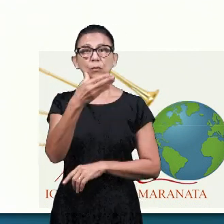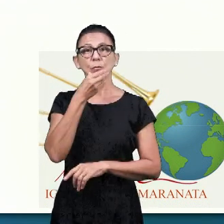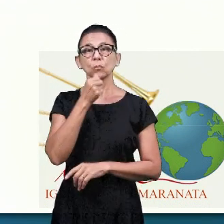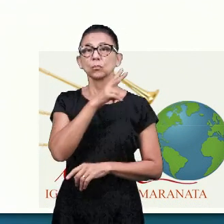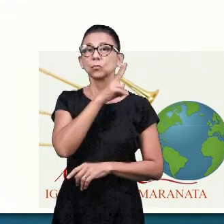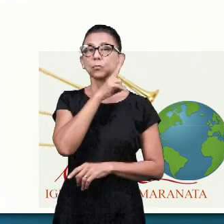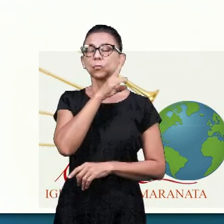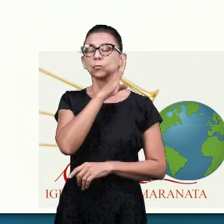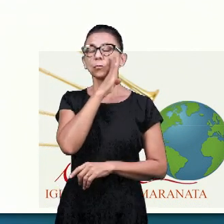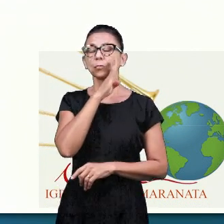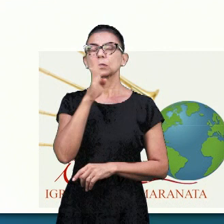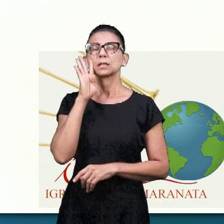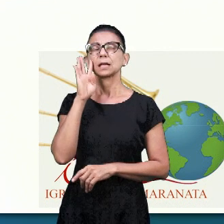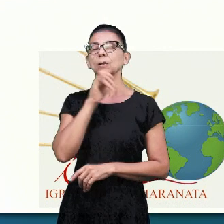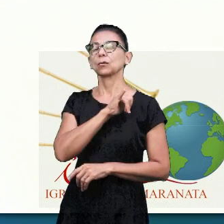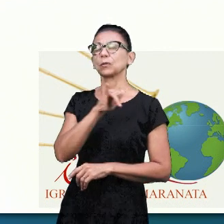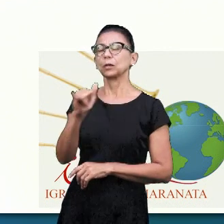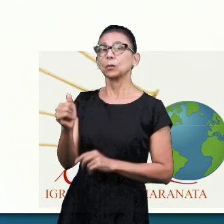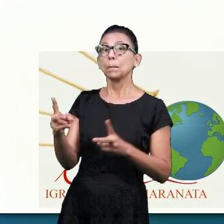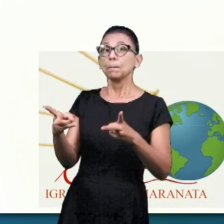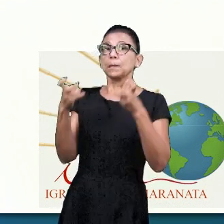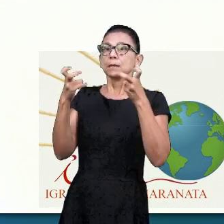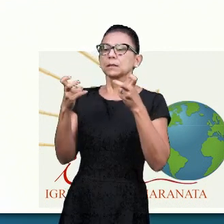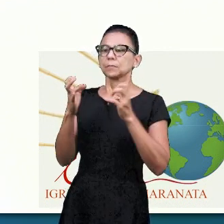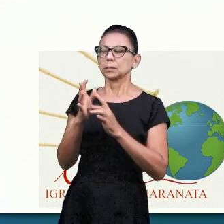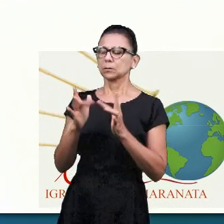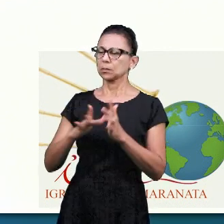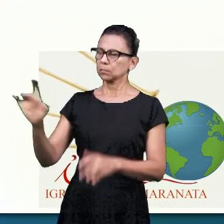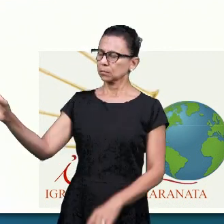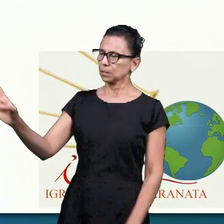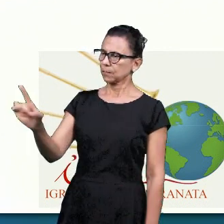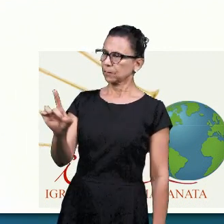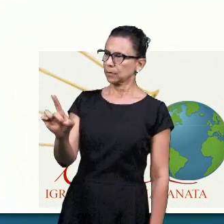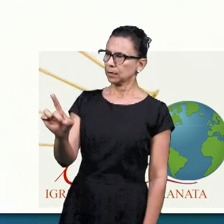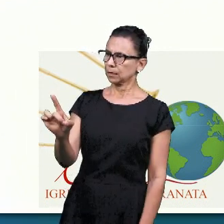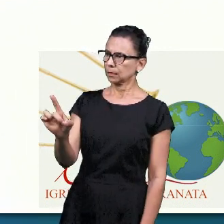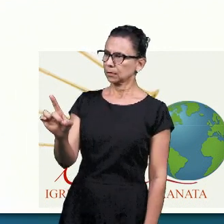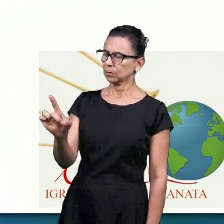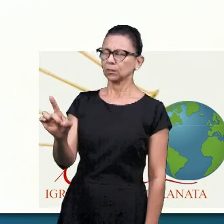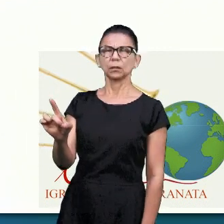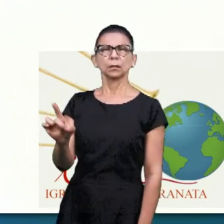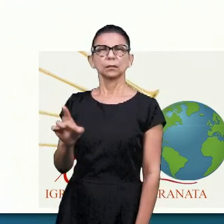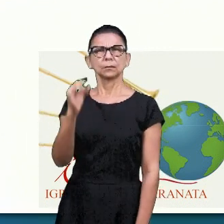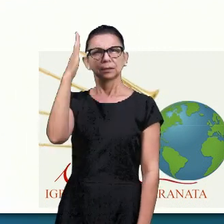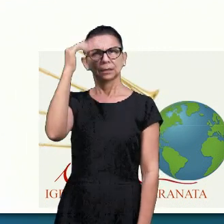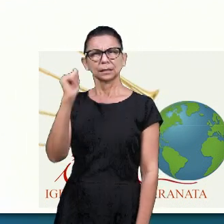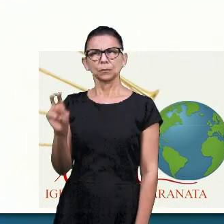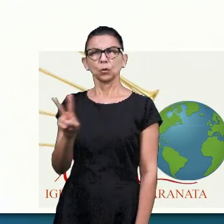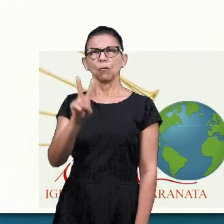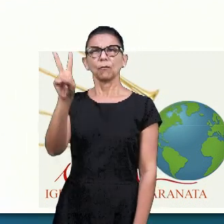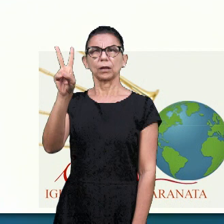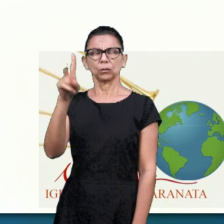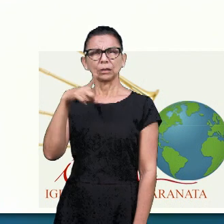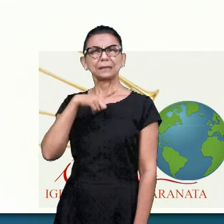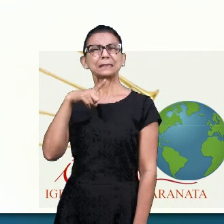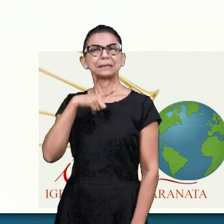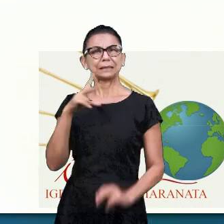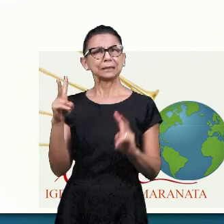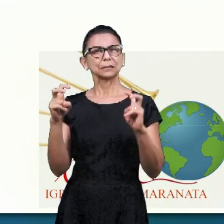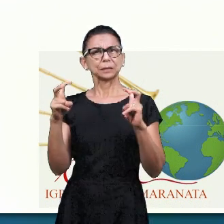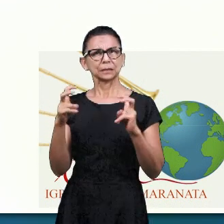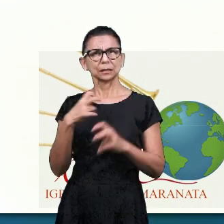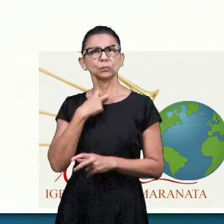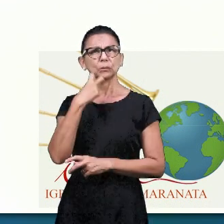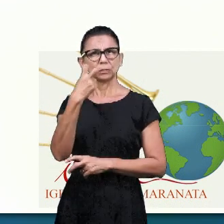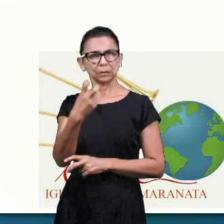a utilisée quand il s'est aperçu que Jésus passait? Vous savez quelle est la valeur de cette expression? Donc,